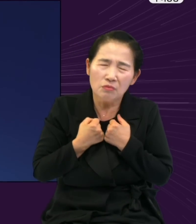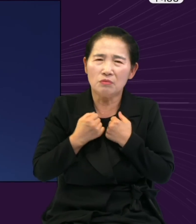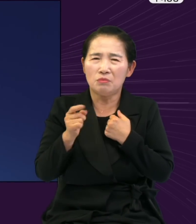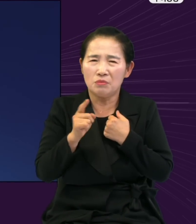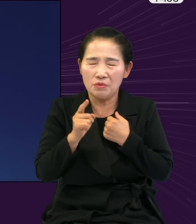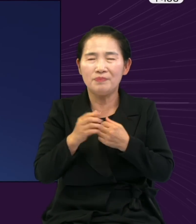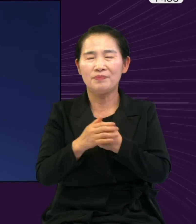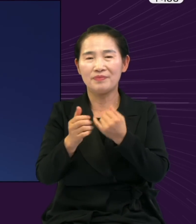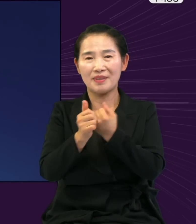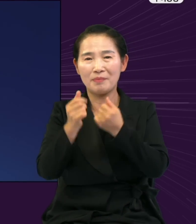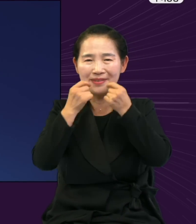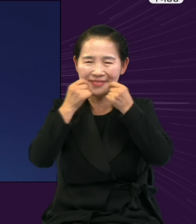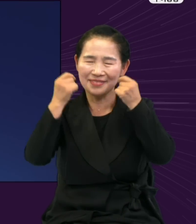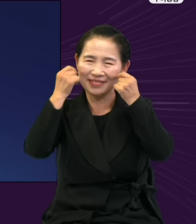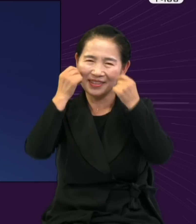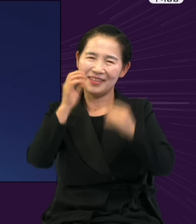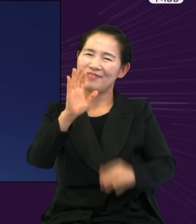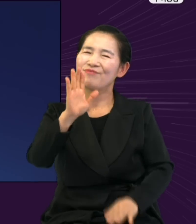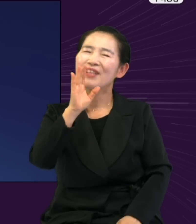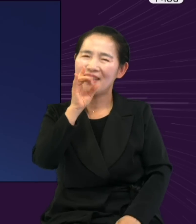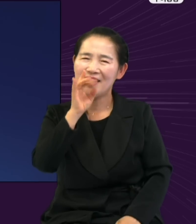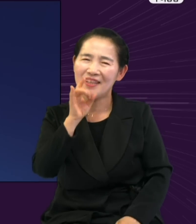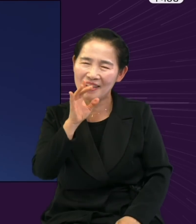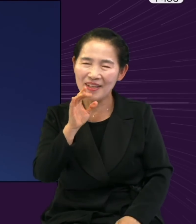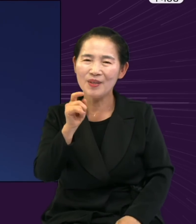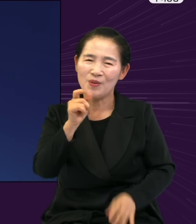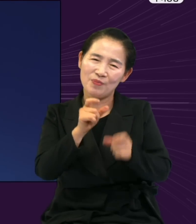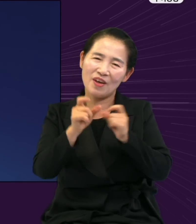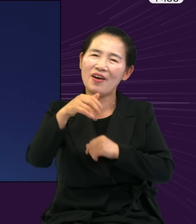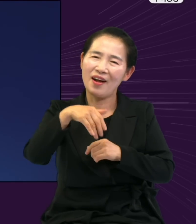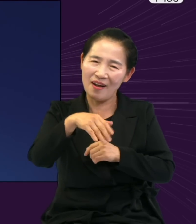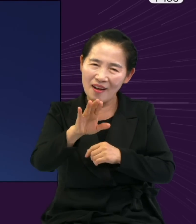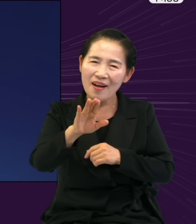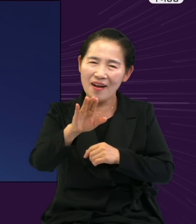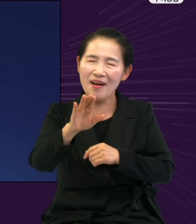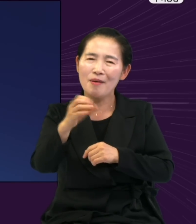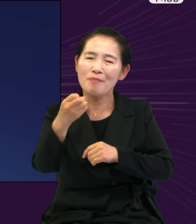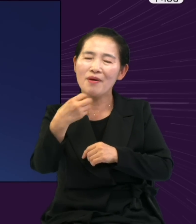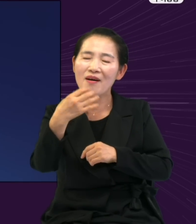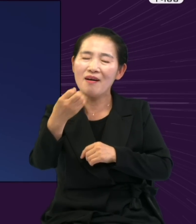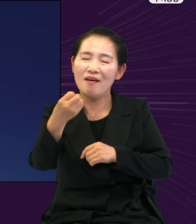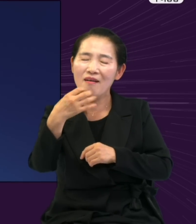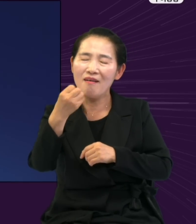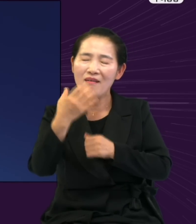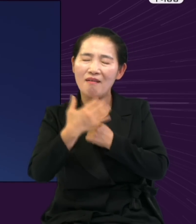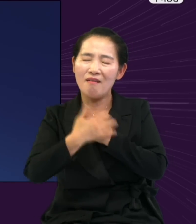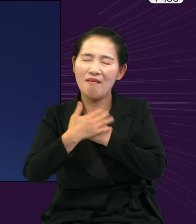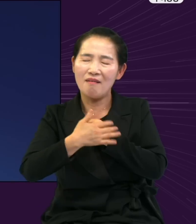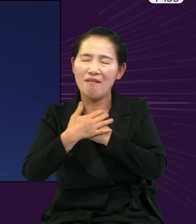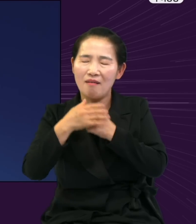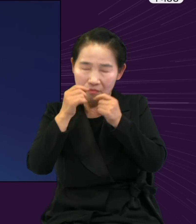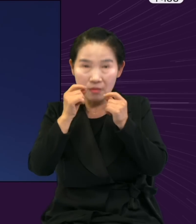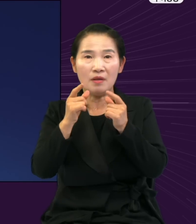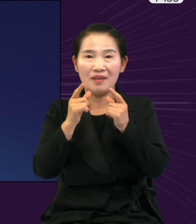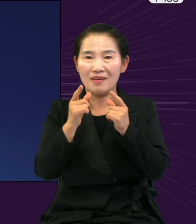안 된다고, 더 가야 된다고 말하는 모습을 보면서 제가 꿈에서 깼습니다.